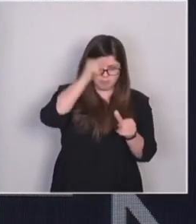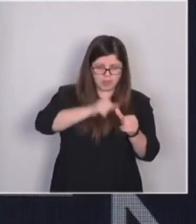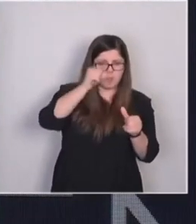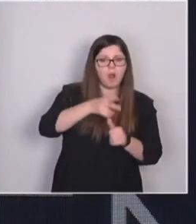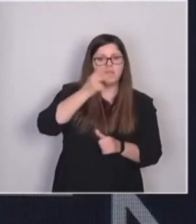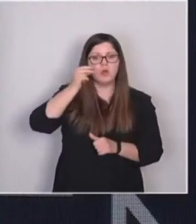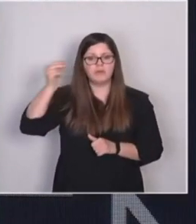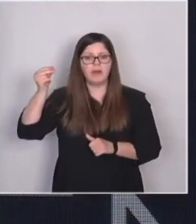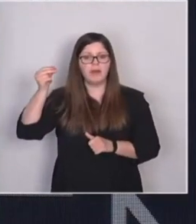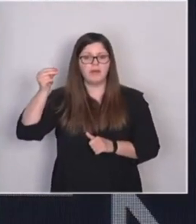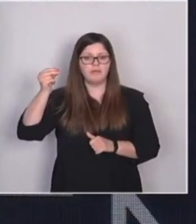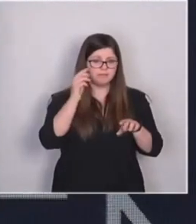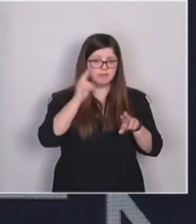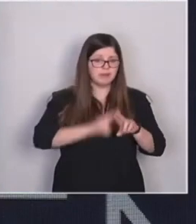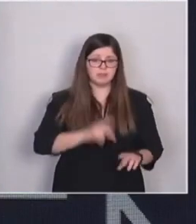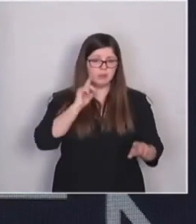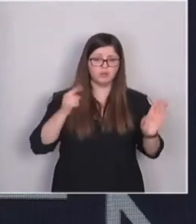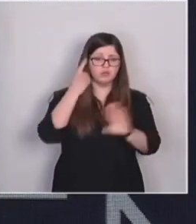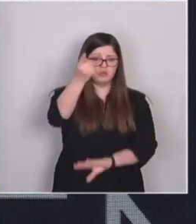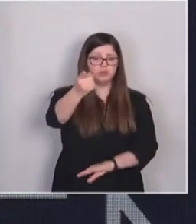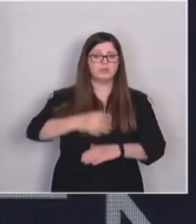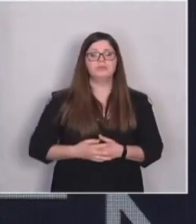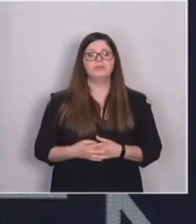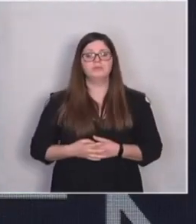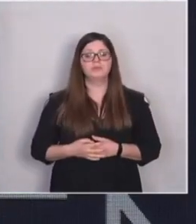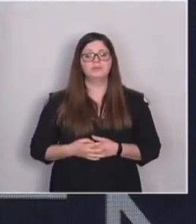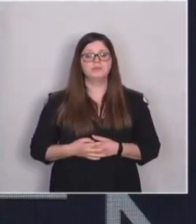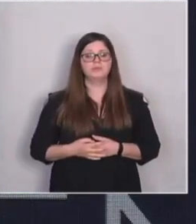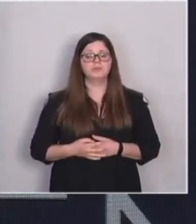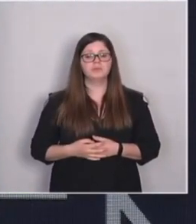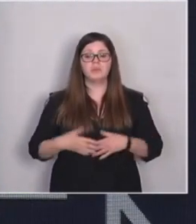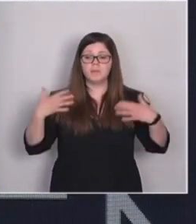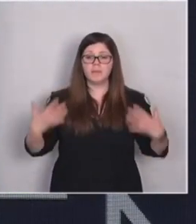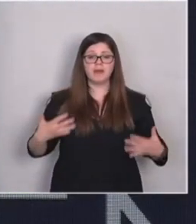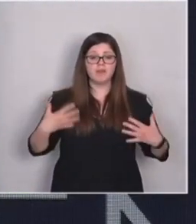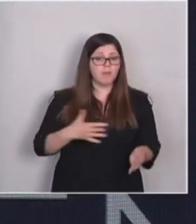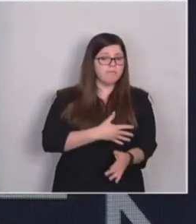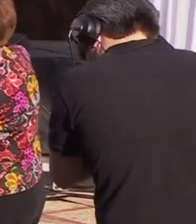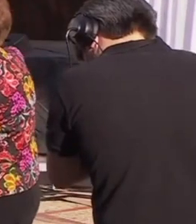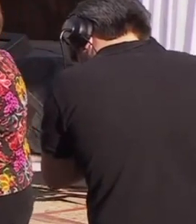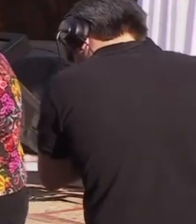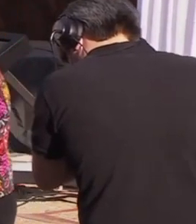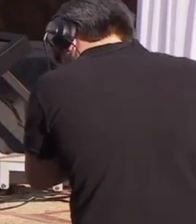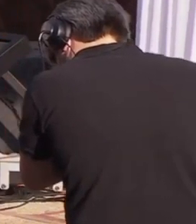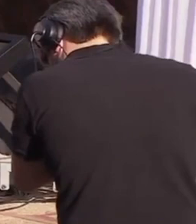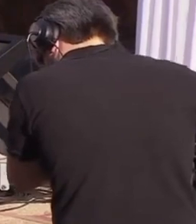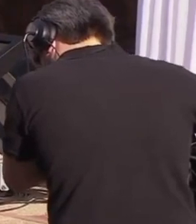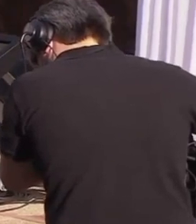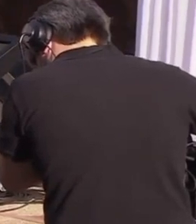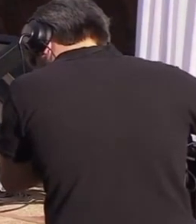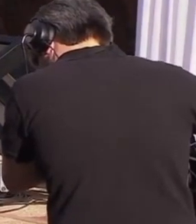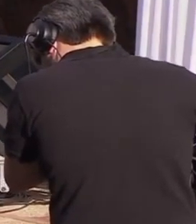récit de ce qui s'est passé cette nuit-là. Désormais, aux milliers de personnes qui passeront ici, il sera donné de